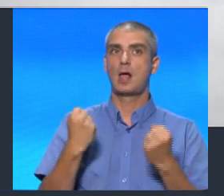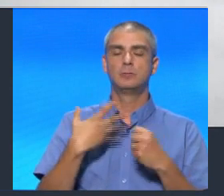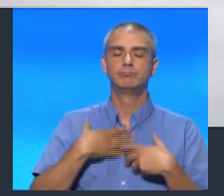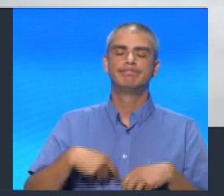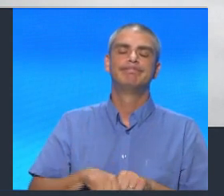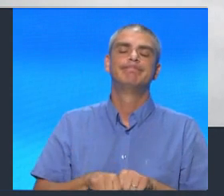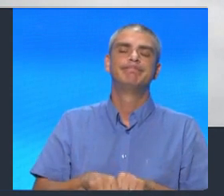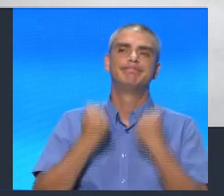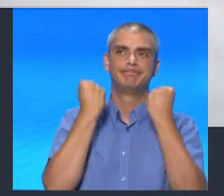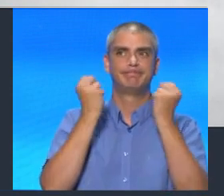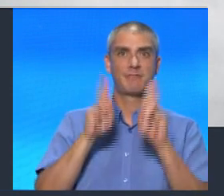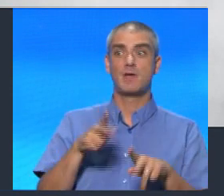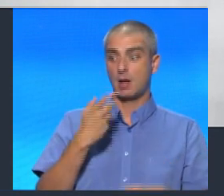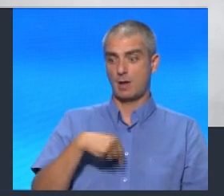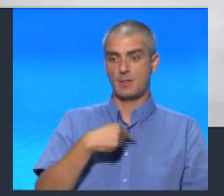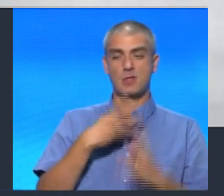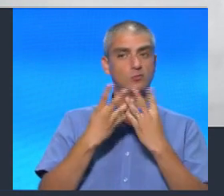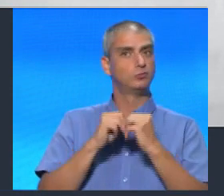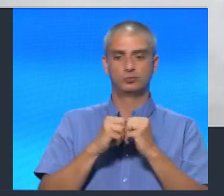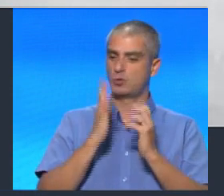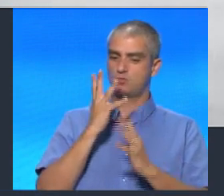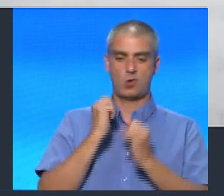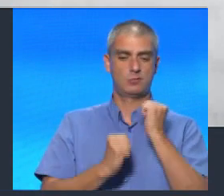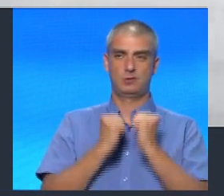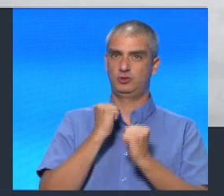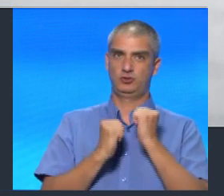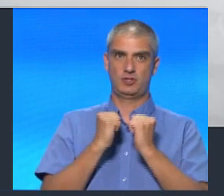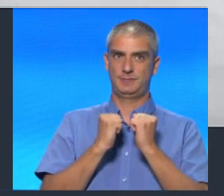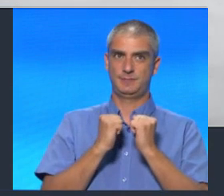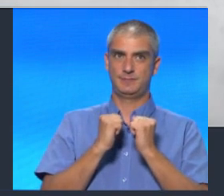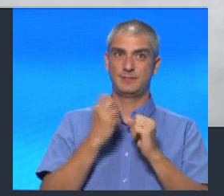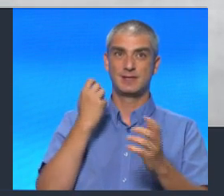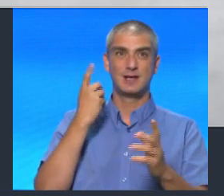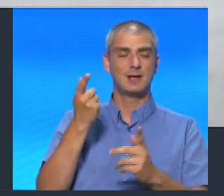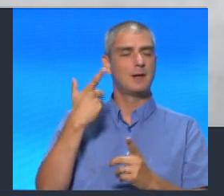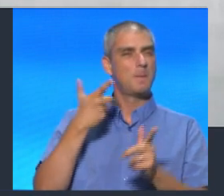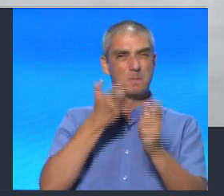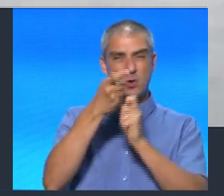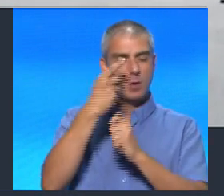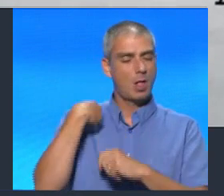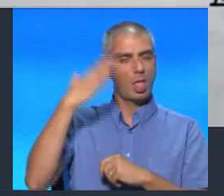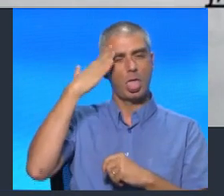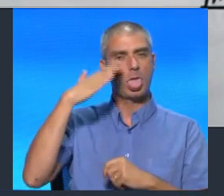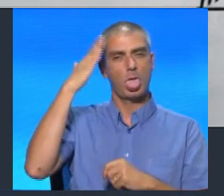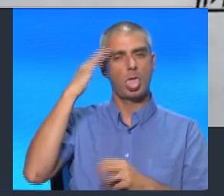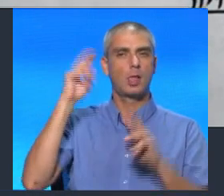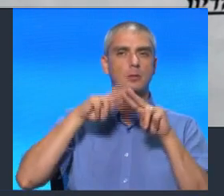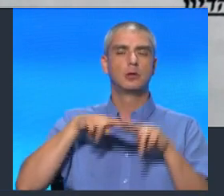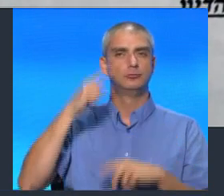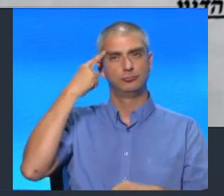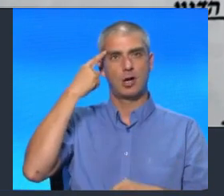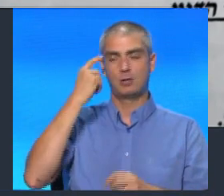לגמרי. גם אנחנו כמשפחה מאוד קשה לנו. הפיגוע נוכח אצלנו, רודף אותנו, קשה